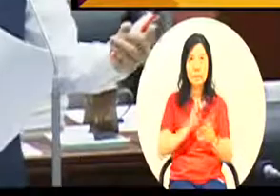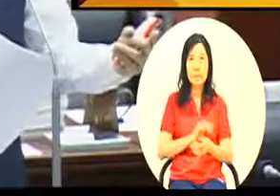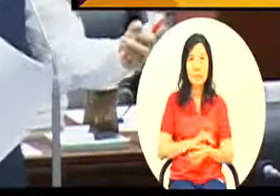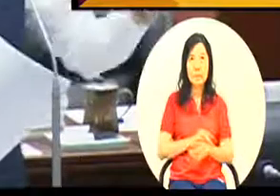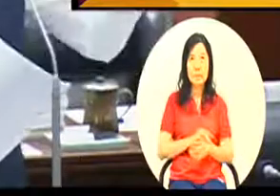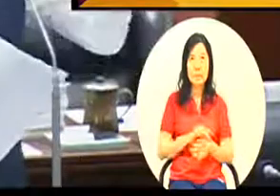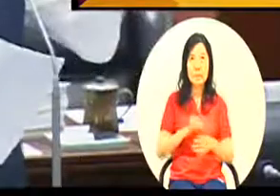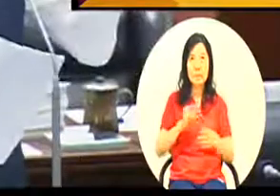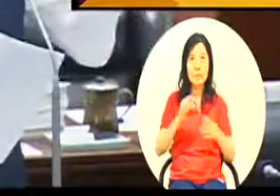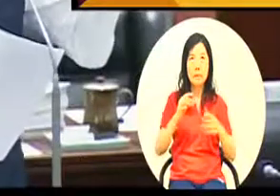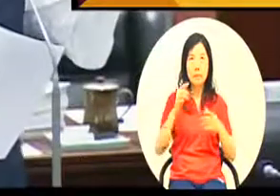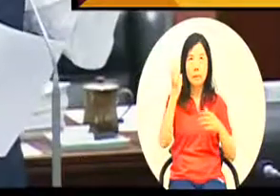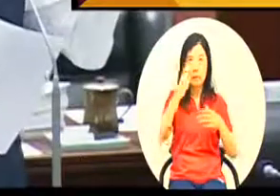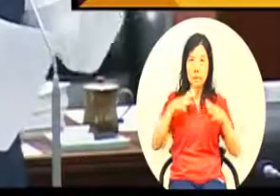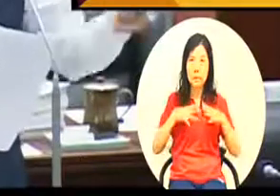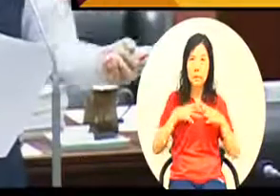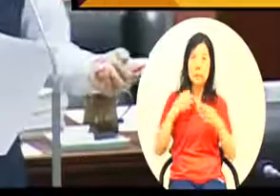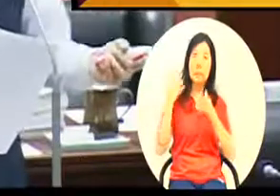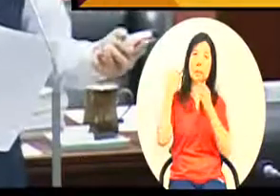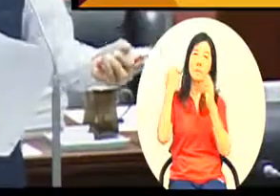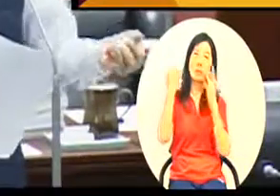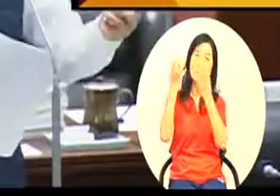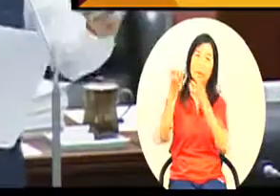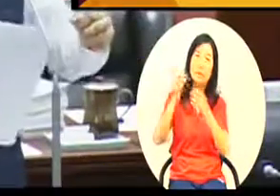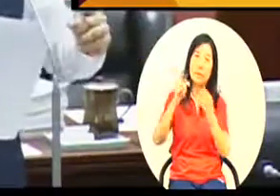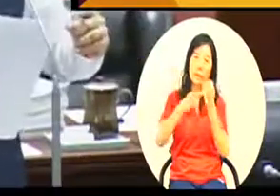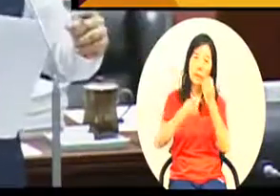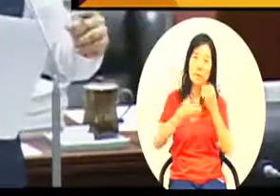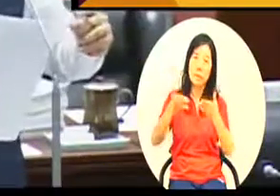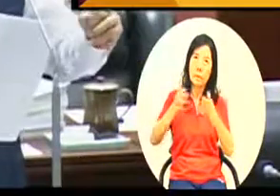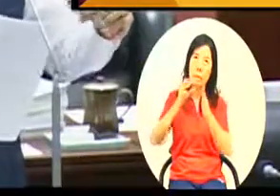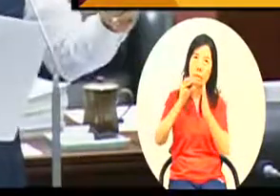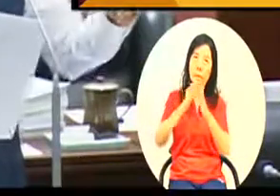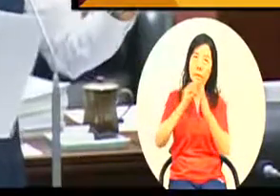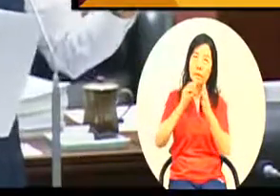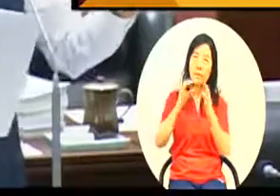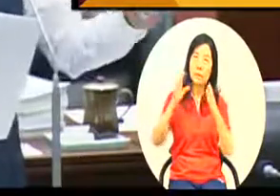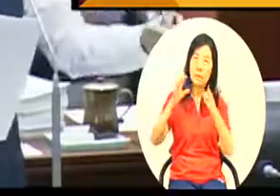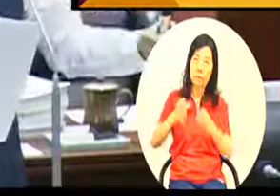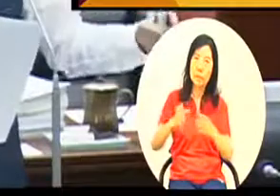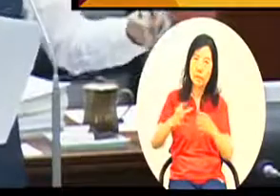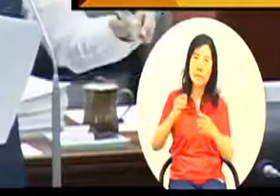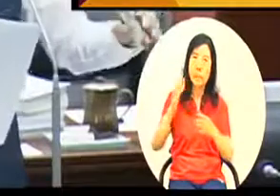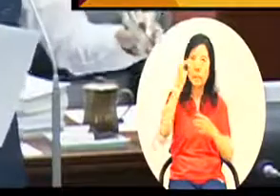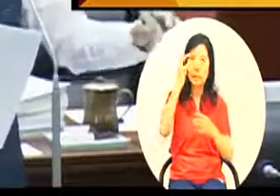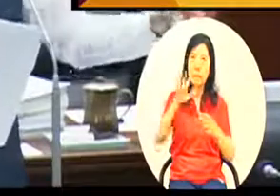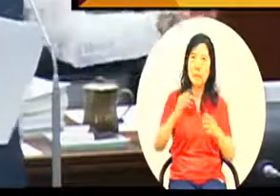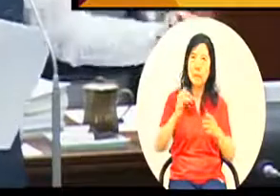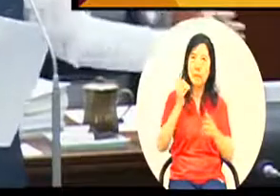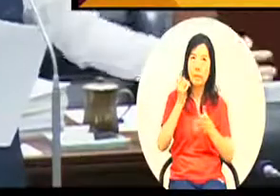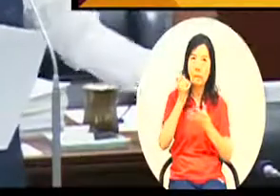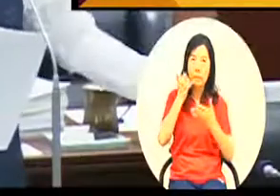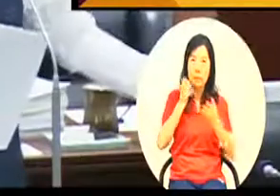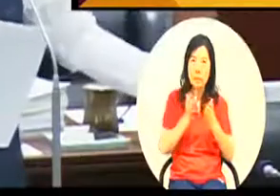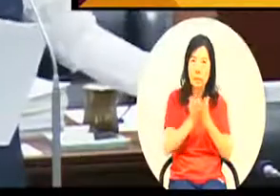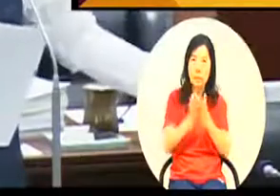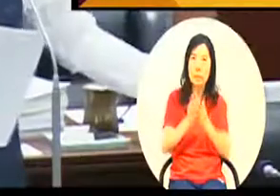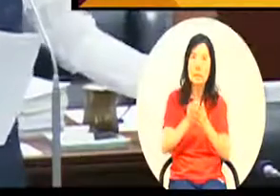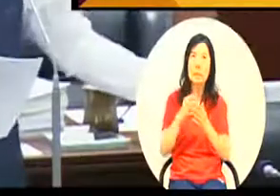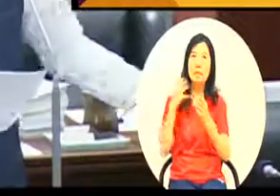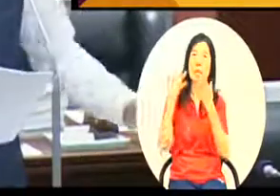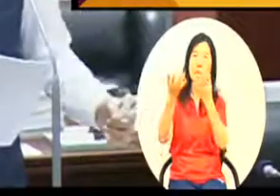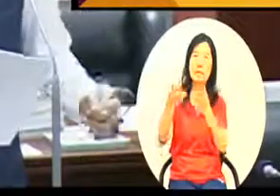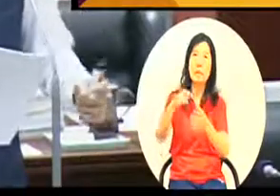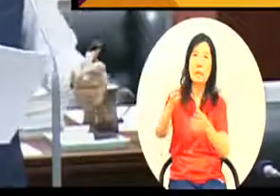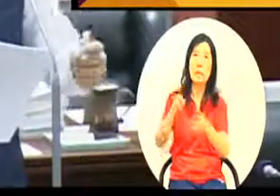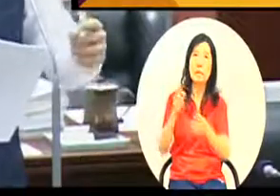官归法务部管，调查员归法务部管，那海巡署的这个查缉的当然归海巡署去管